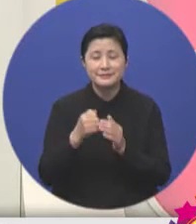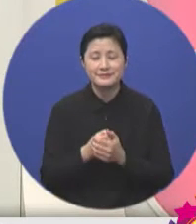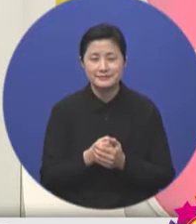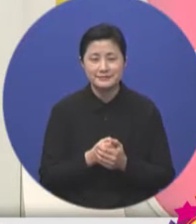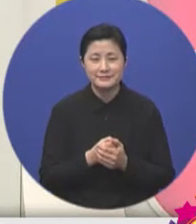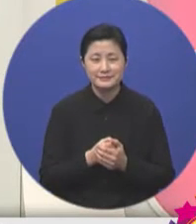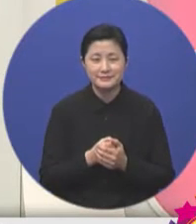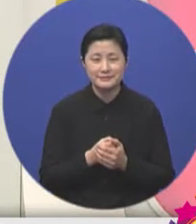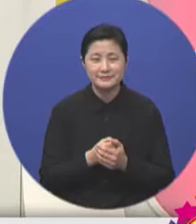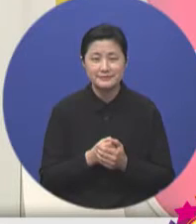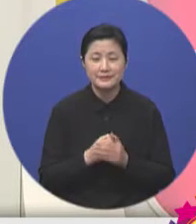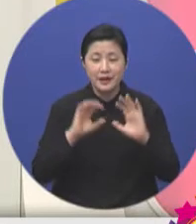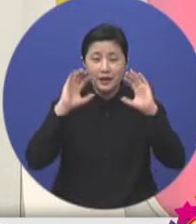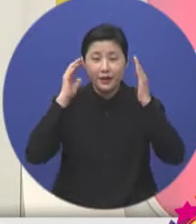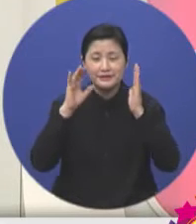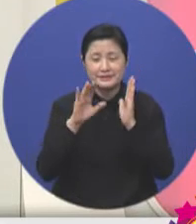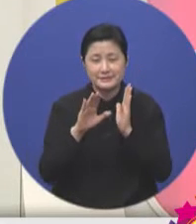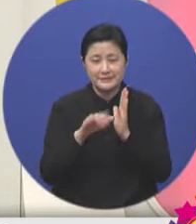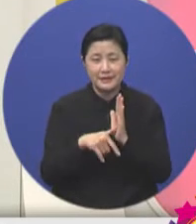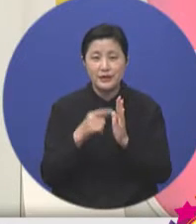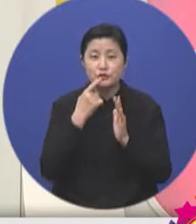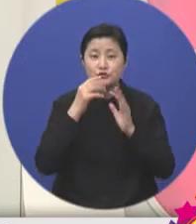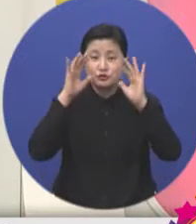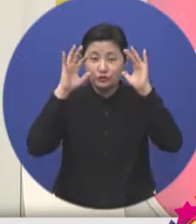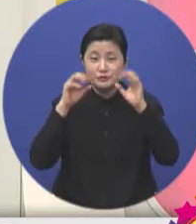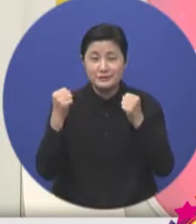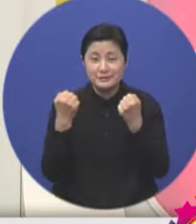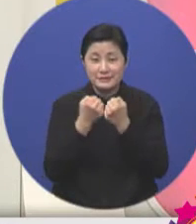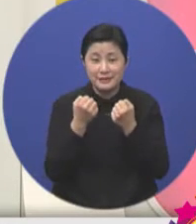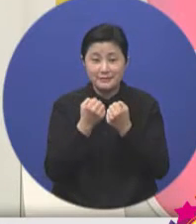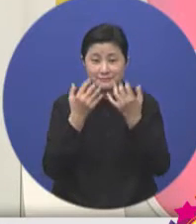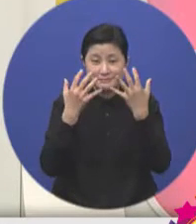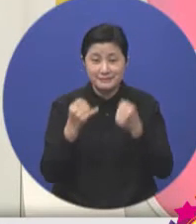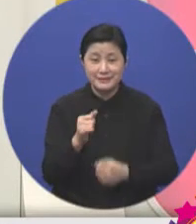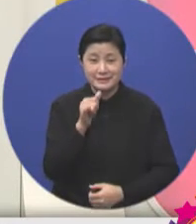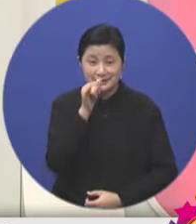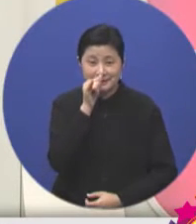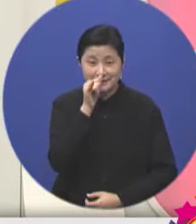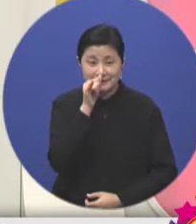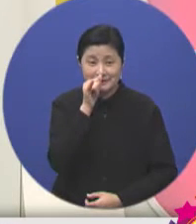네. 어렸을 때 뭐 이렇게 눈싸움도 많이 하셨죠?